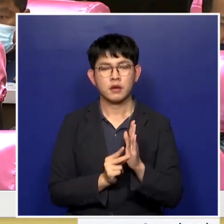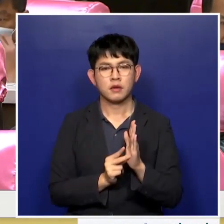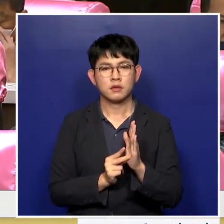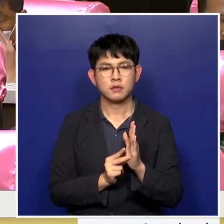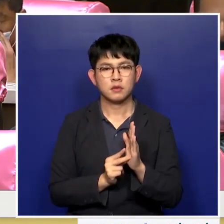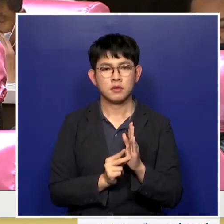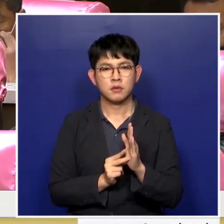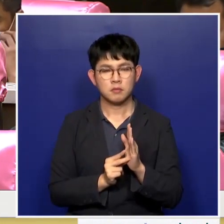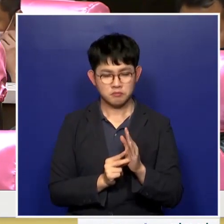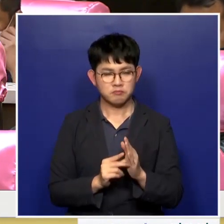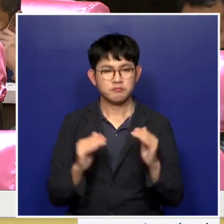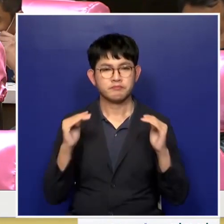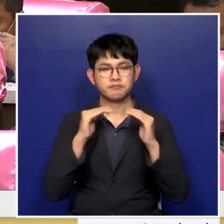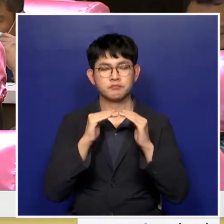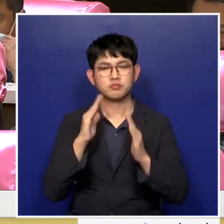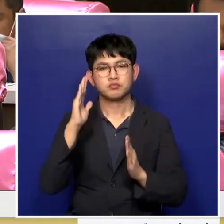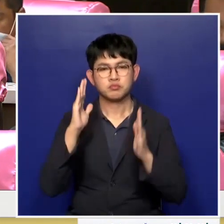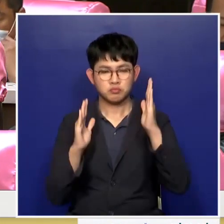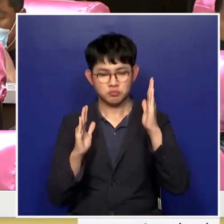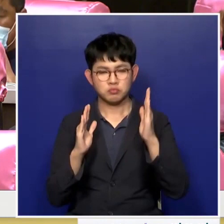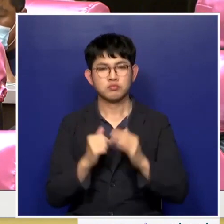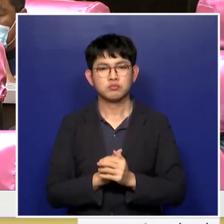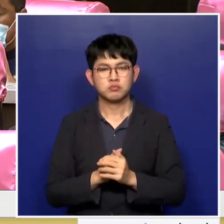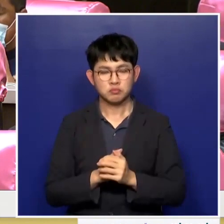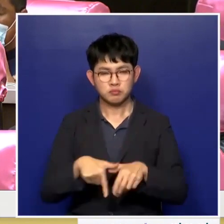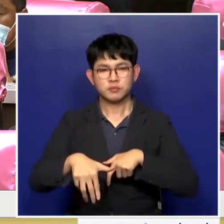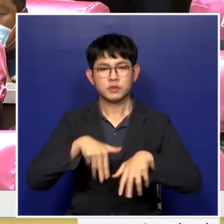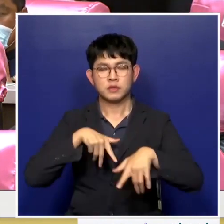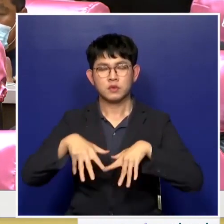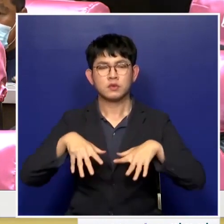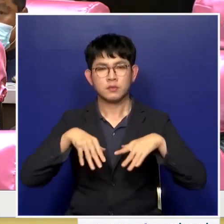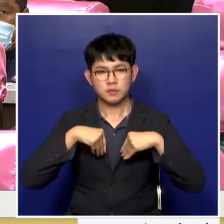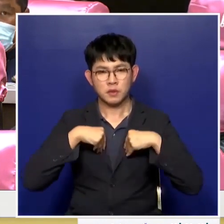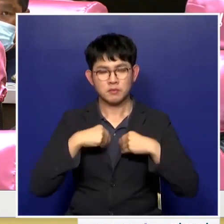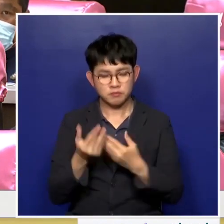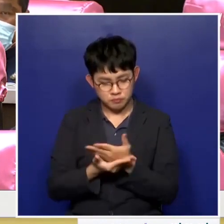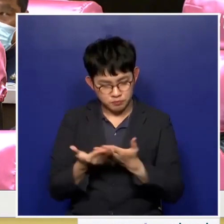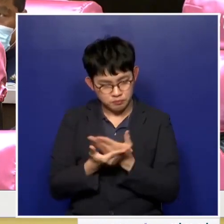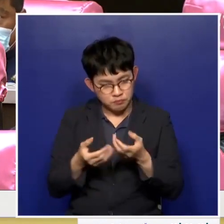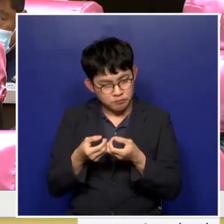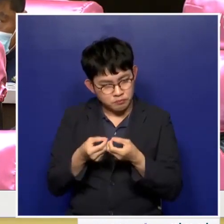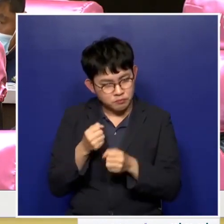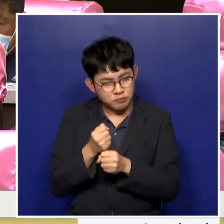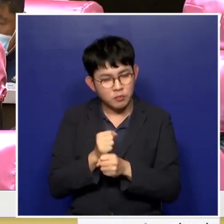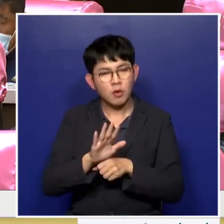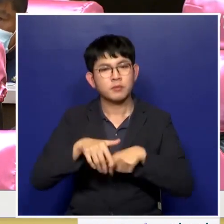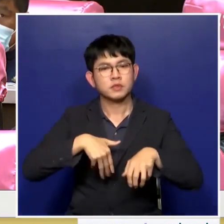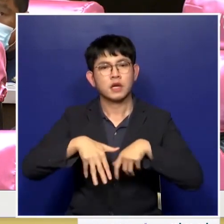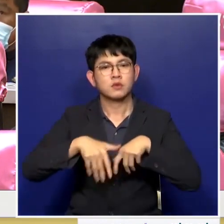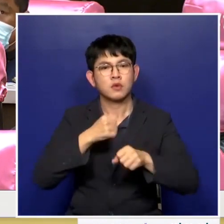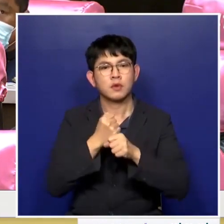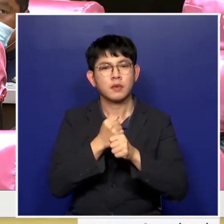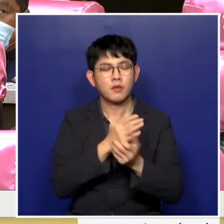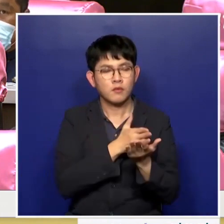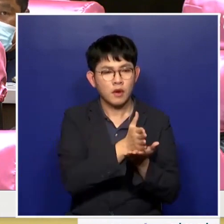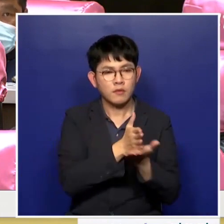การกระทรวงเกษตรและสหกรณ์เมื่อวันที่ 1กันยายน2566ซึ่งแจ้งข้อมูลที่ค่อนข้างแปลกเพราะวัน